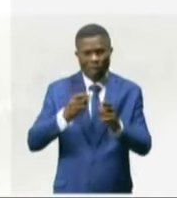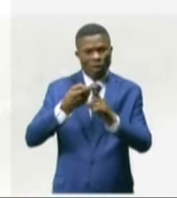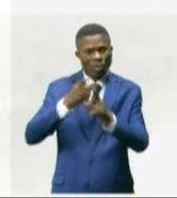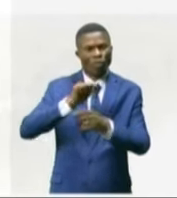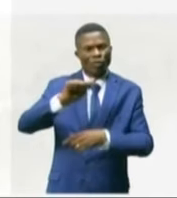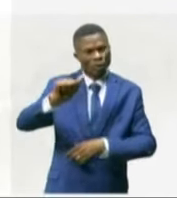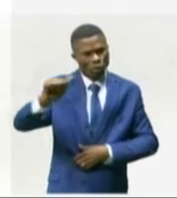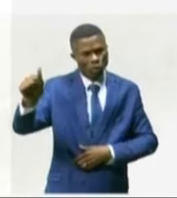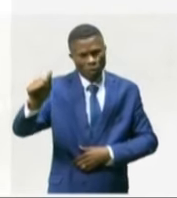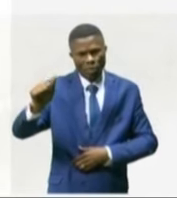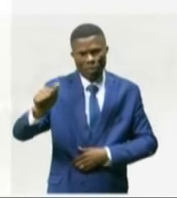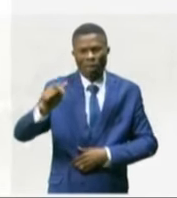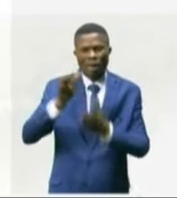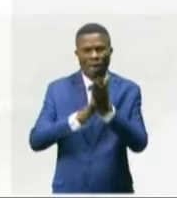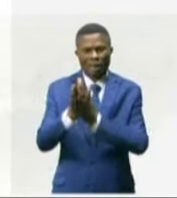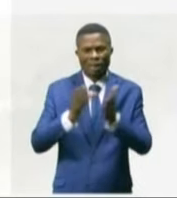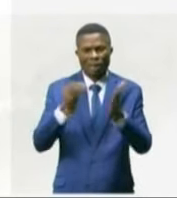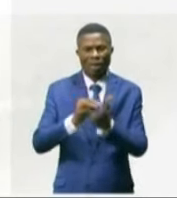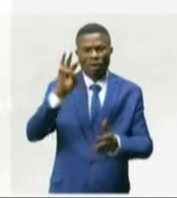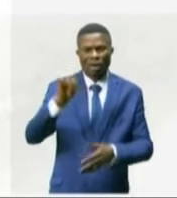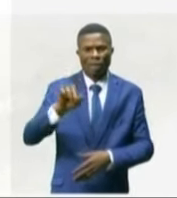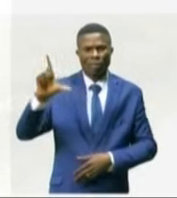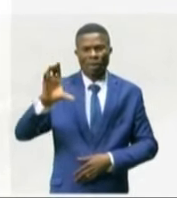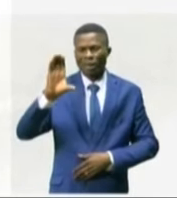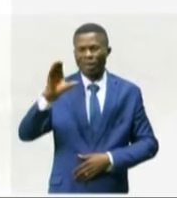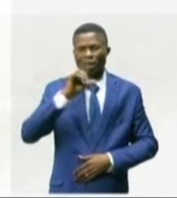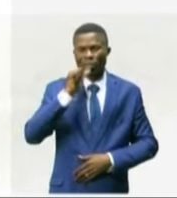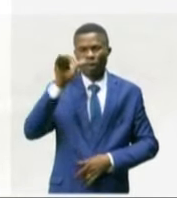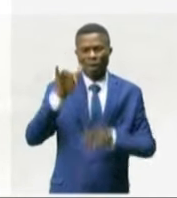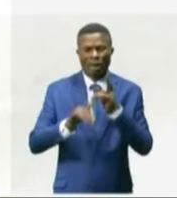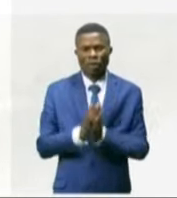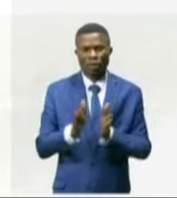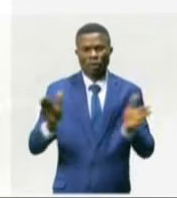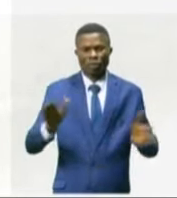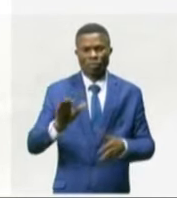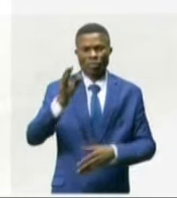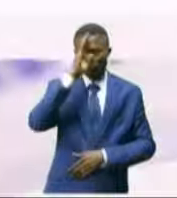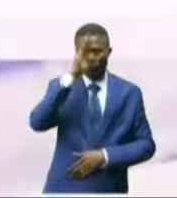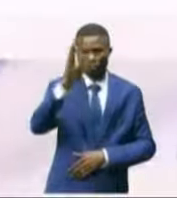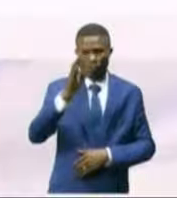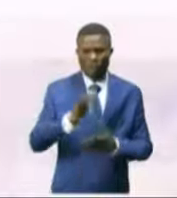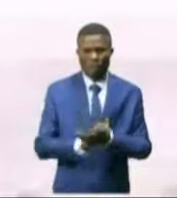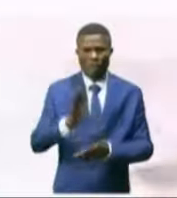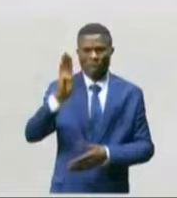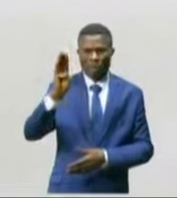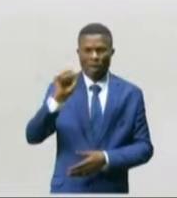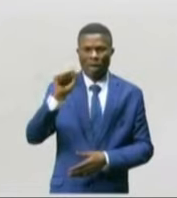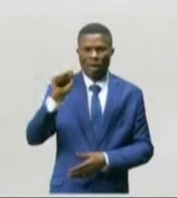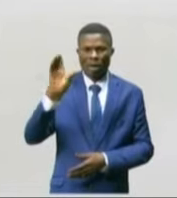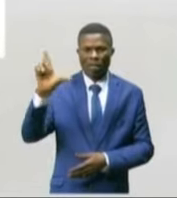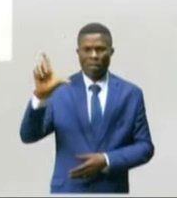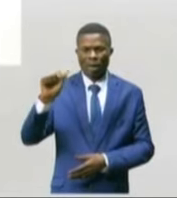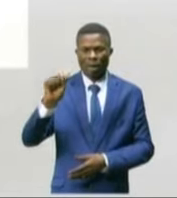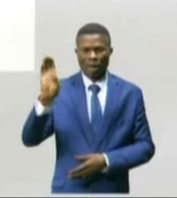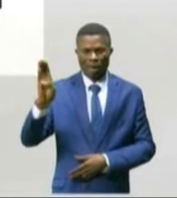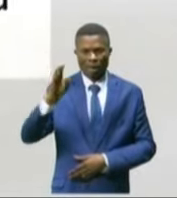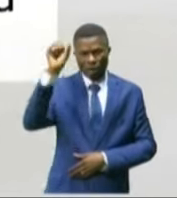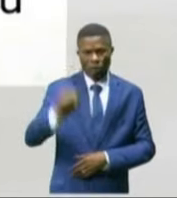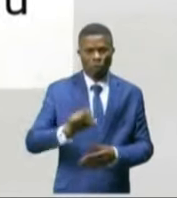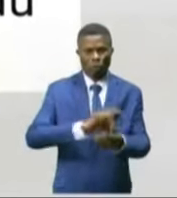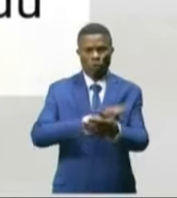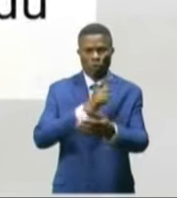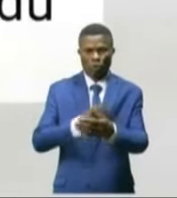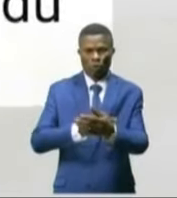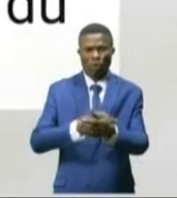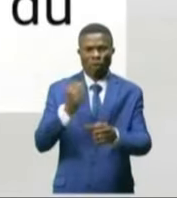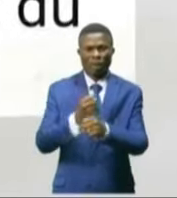République, dit ce communiqué signé par son secrétaire général Fidel Babala. Sud Kivu, pas de